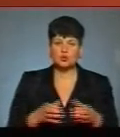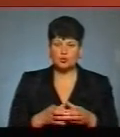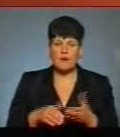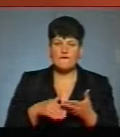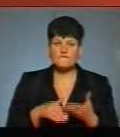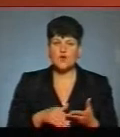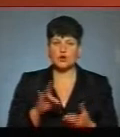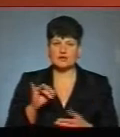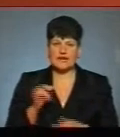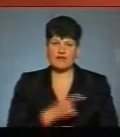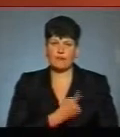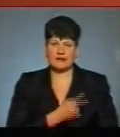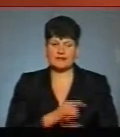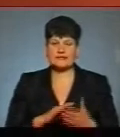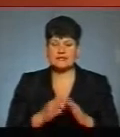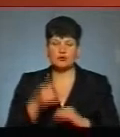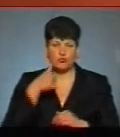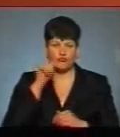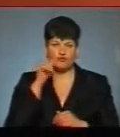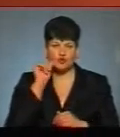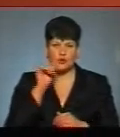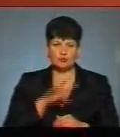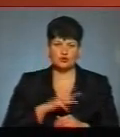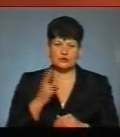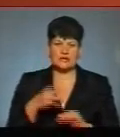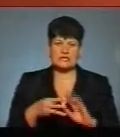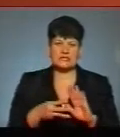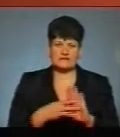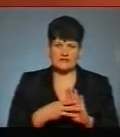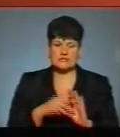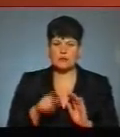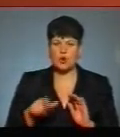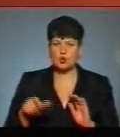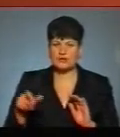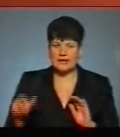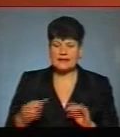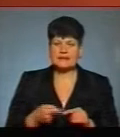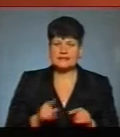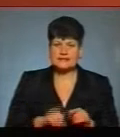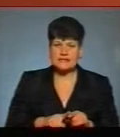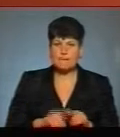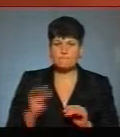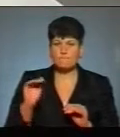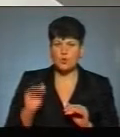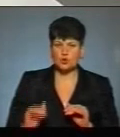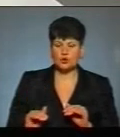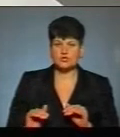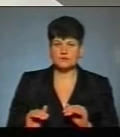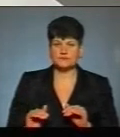які станом на вчора, це було 38 людей. Це як і молодший